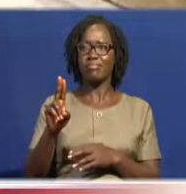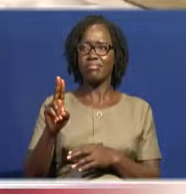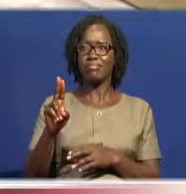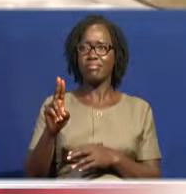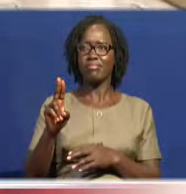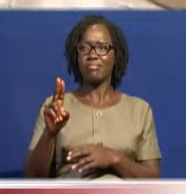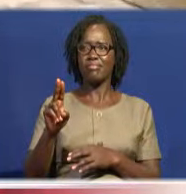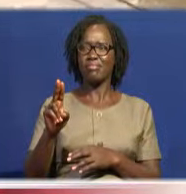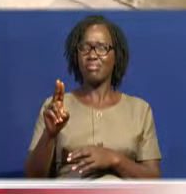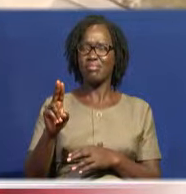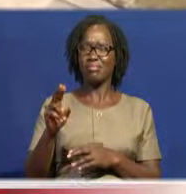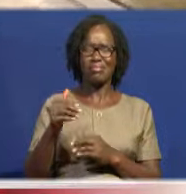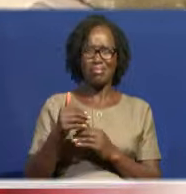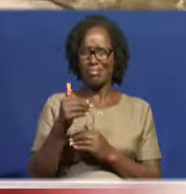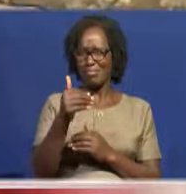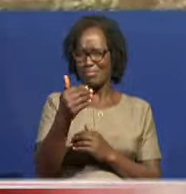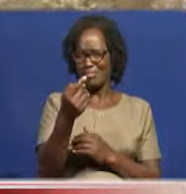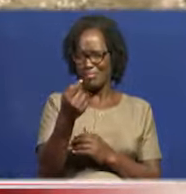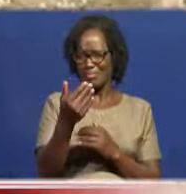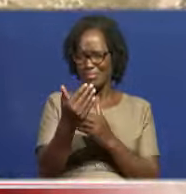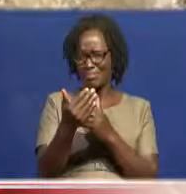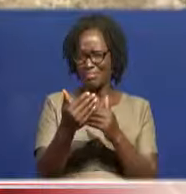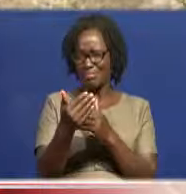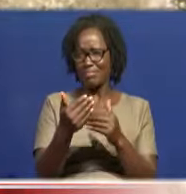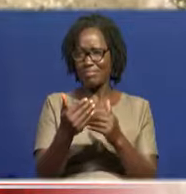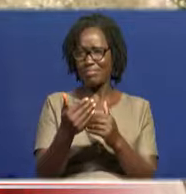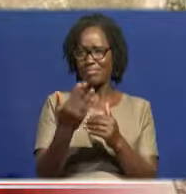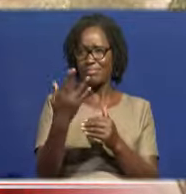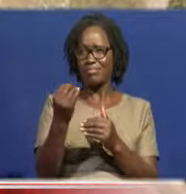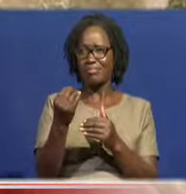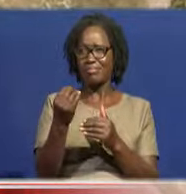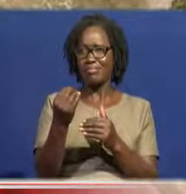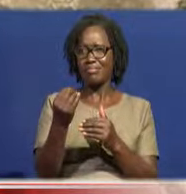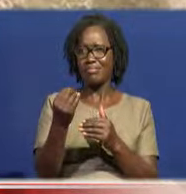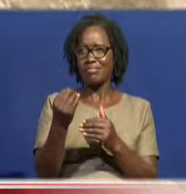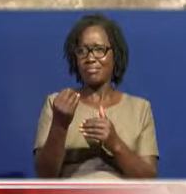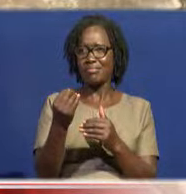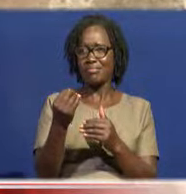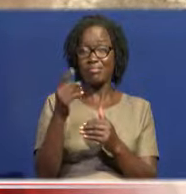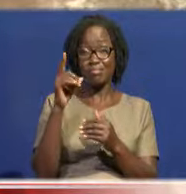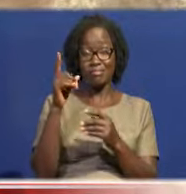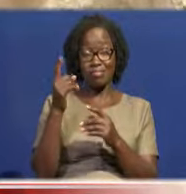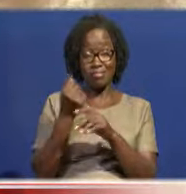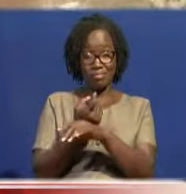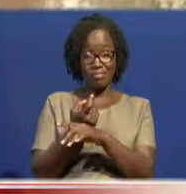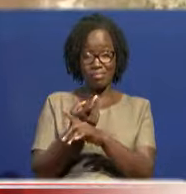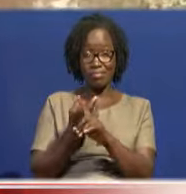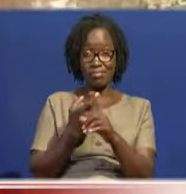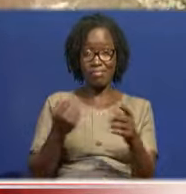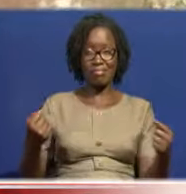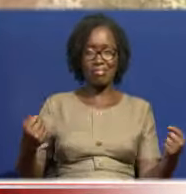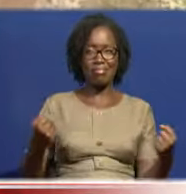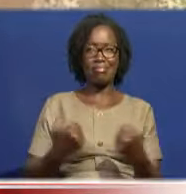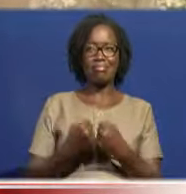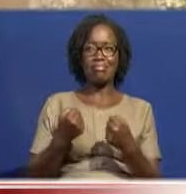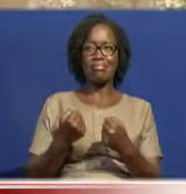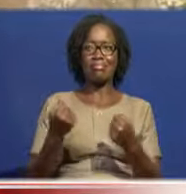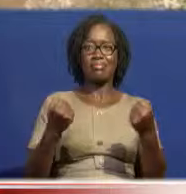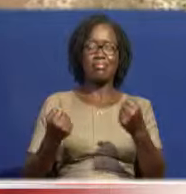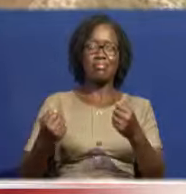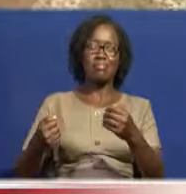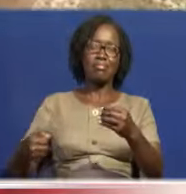mtindo wa ndeti mbele kiasi. 40 minutes from here mkienda zaidi za Mombasa. Tukagongwa, dereva alikuwa